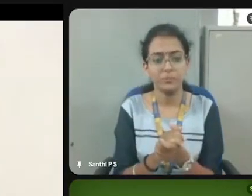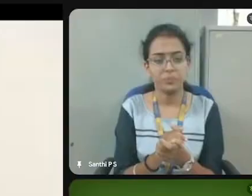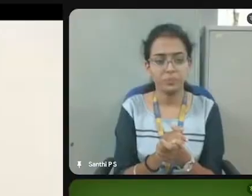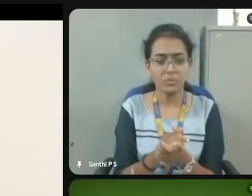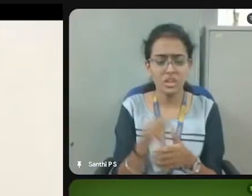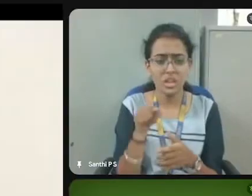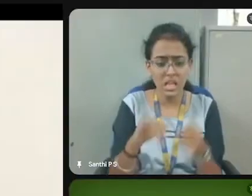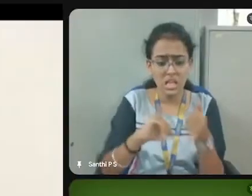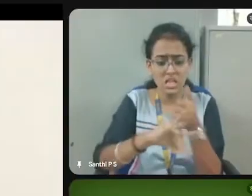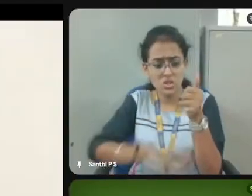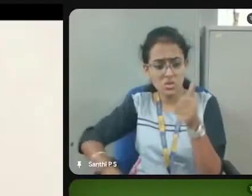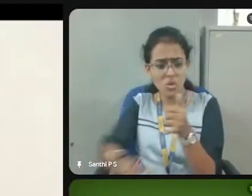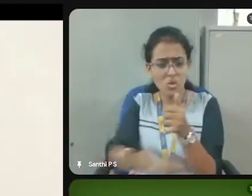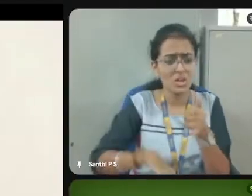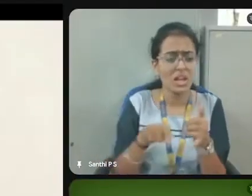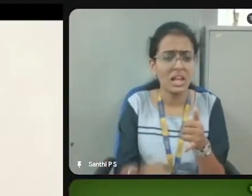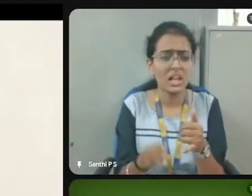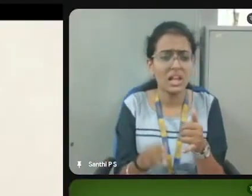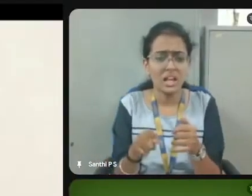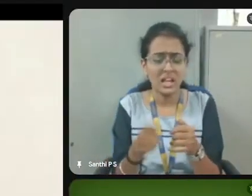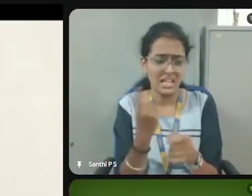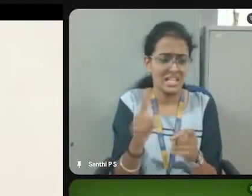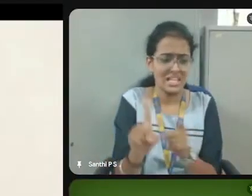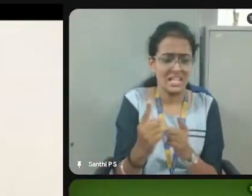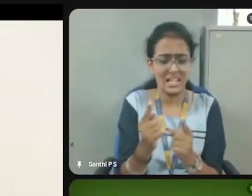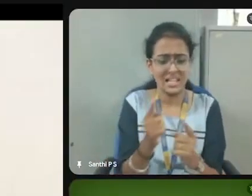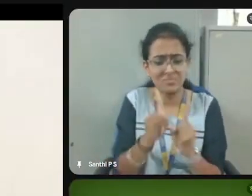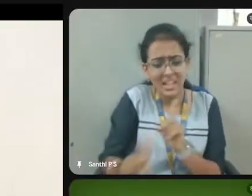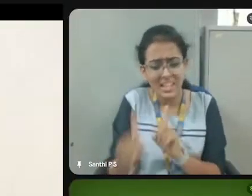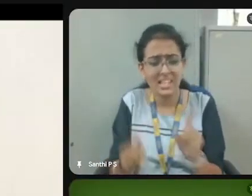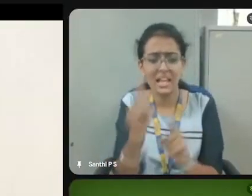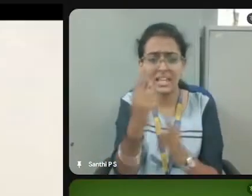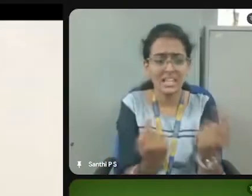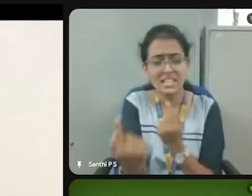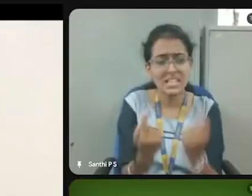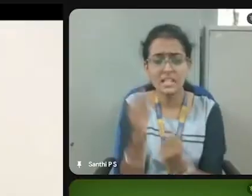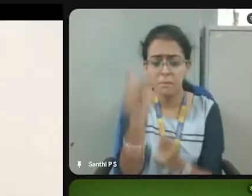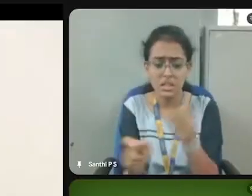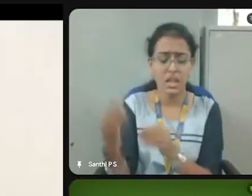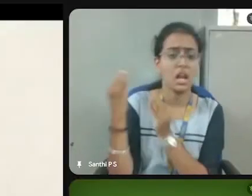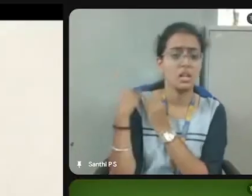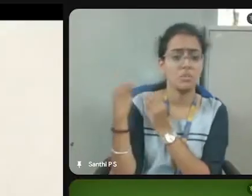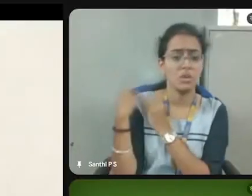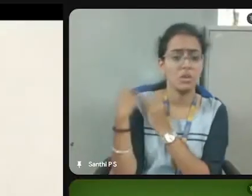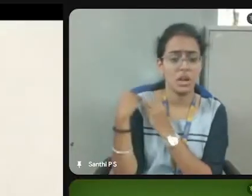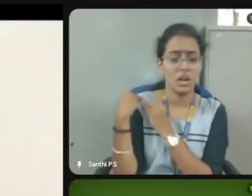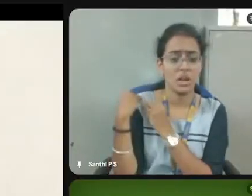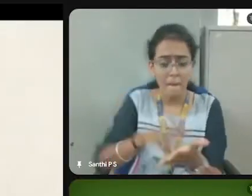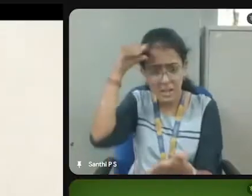പറയുന്ന സമൂഹം എന്ന് പറയുന്നത് നമ്മൾ ഓരോ വ്യക്തികളുടെയും കടമയും ഉത്തരവാദിത്വവുമാണ്. പഠനവൈകല്യം